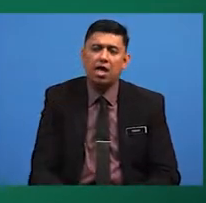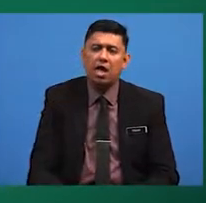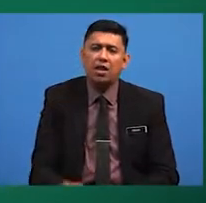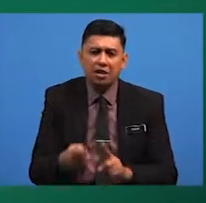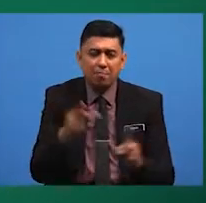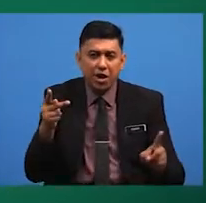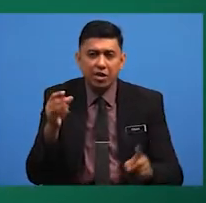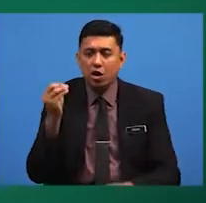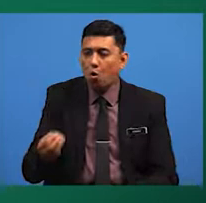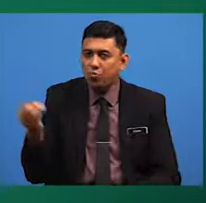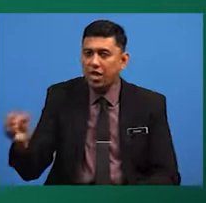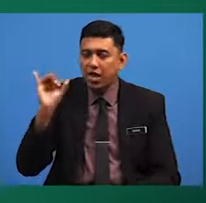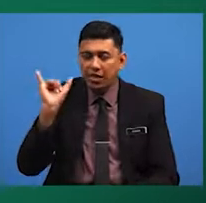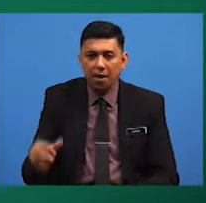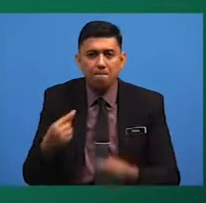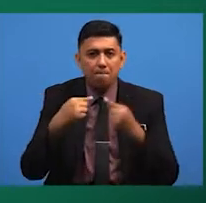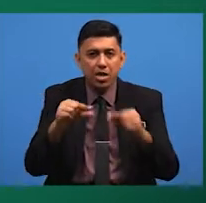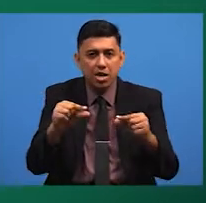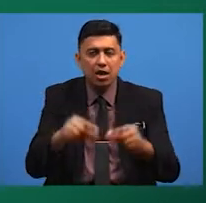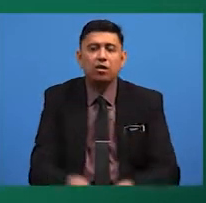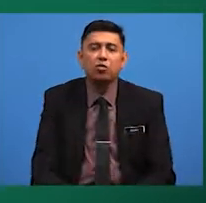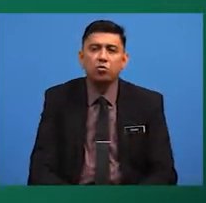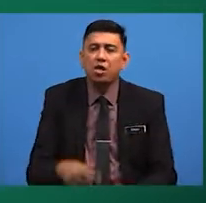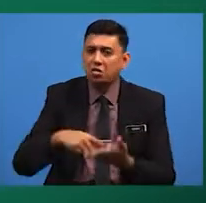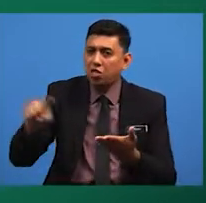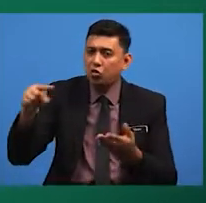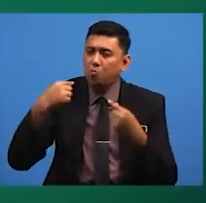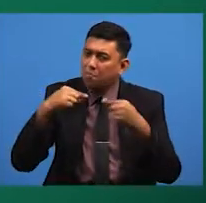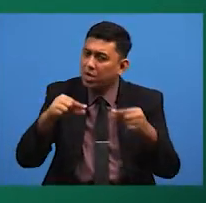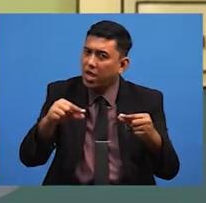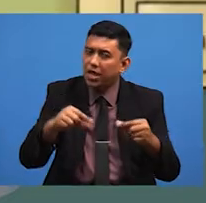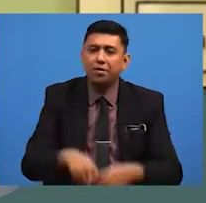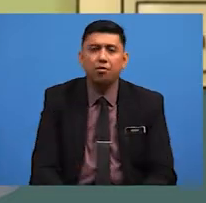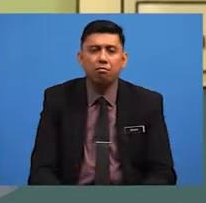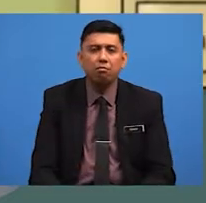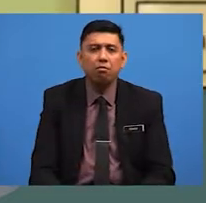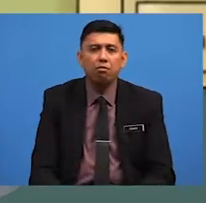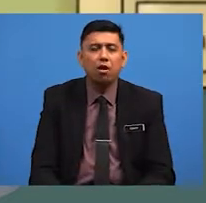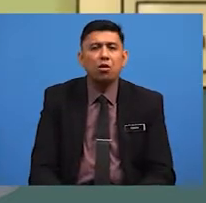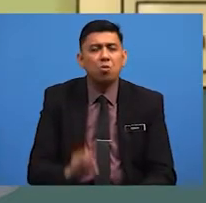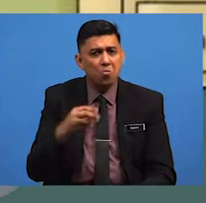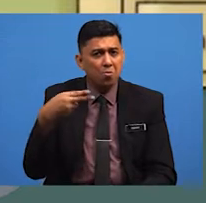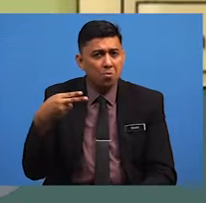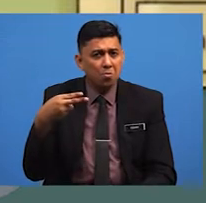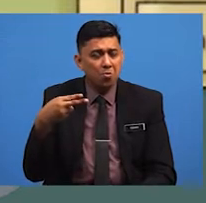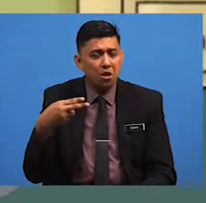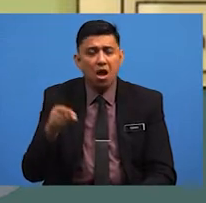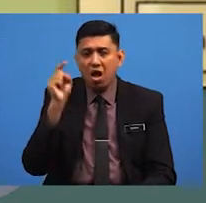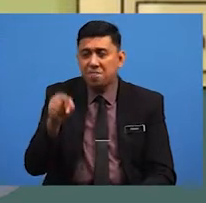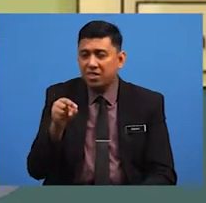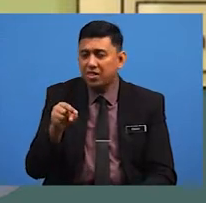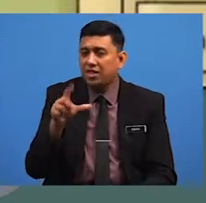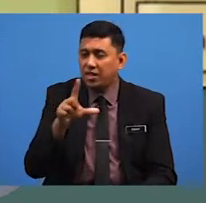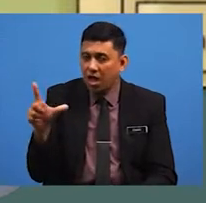objek yang bergerak atau sesuatu pergerakan Oh jadi murid-murid